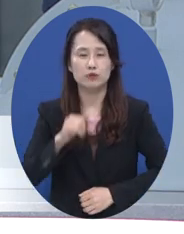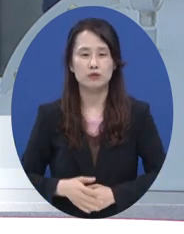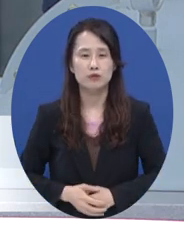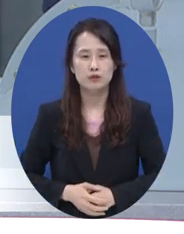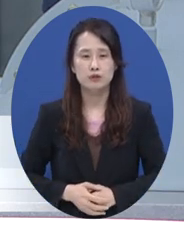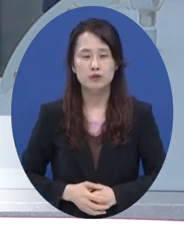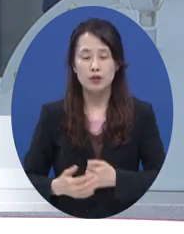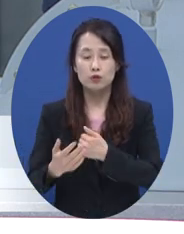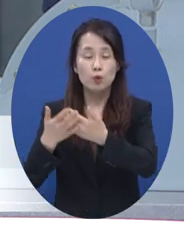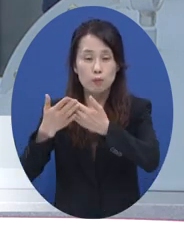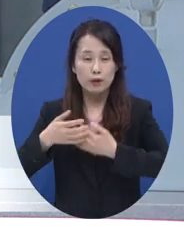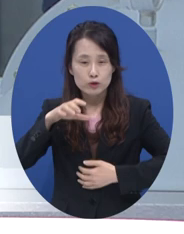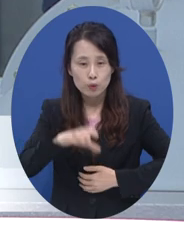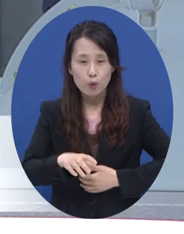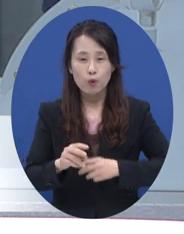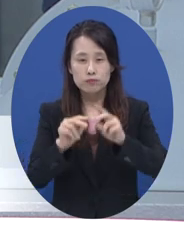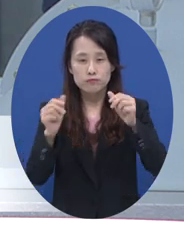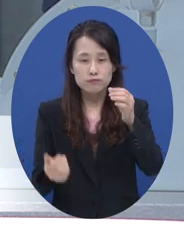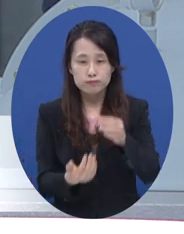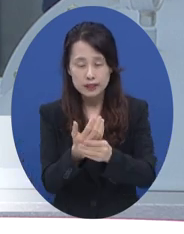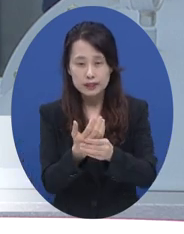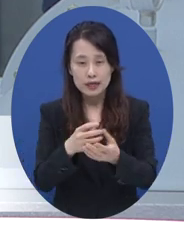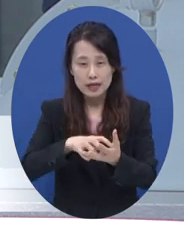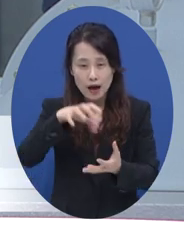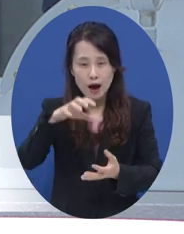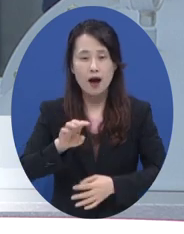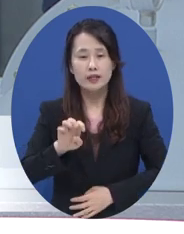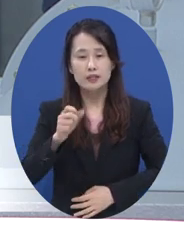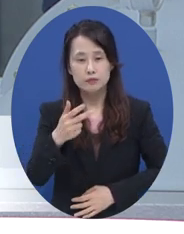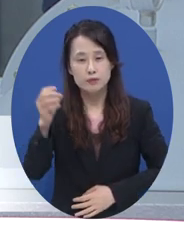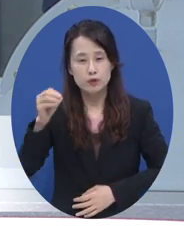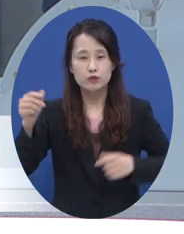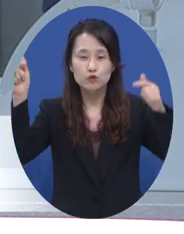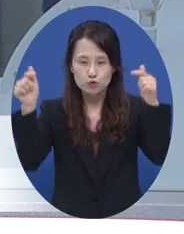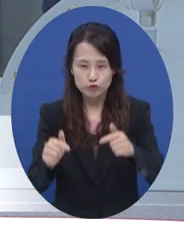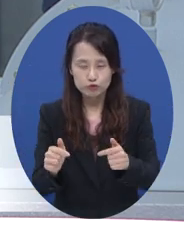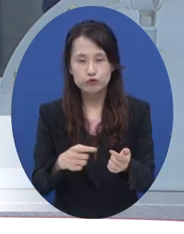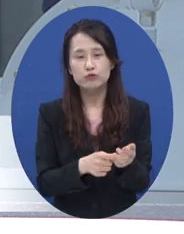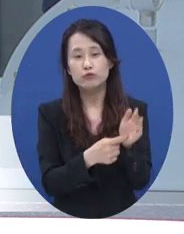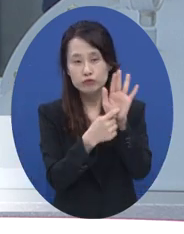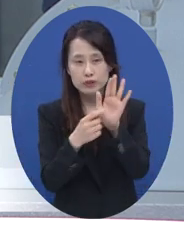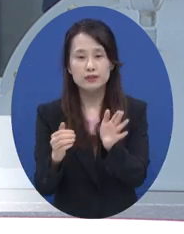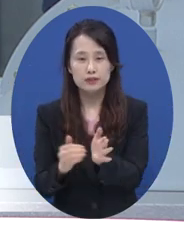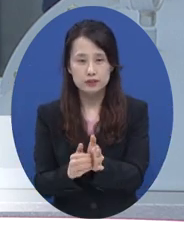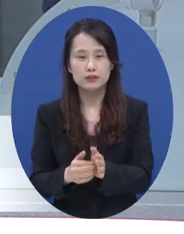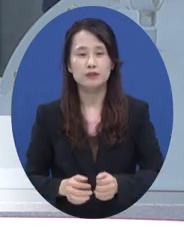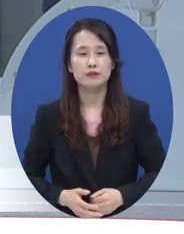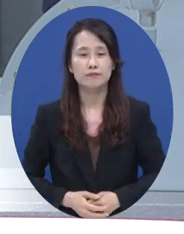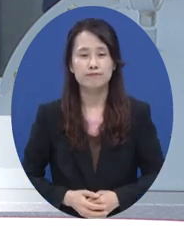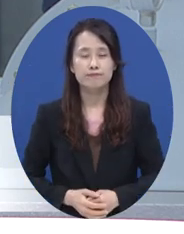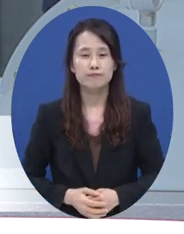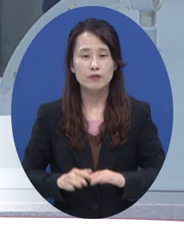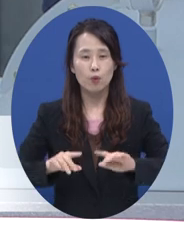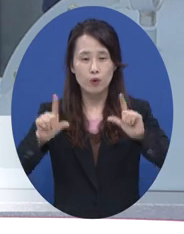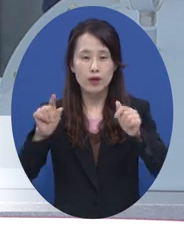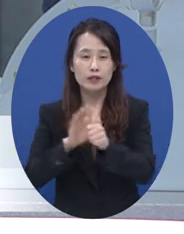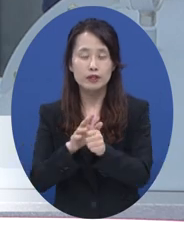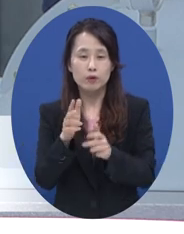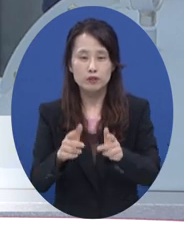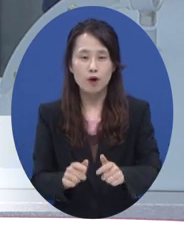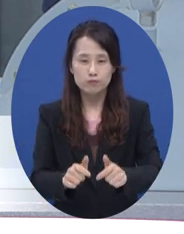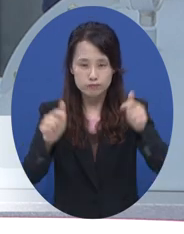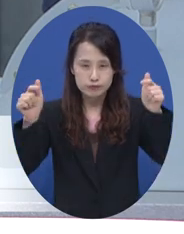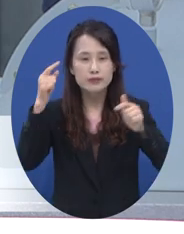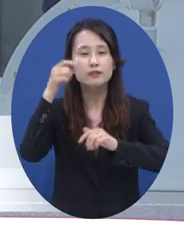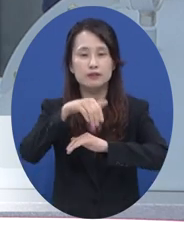있는데요. 지원받은 곳들의 미세먼지 발생량이 47% 줄어든 것으로 나타났습니다. 도는 올해 지원